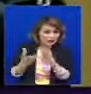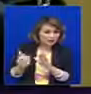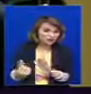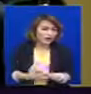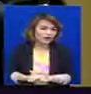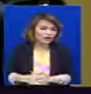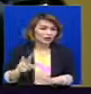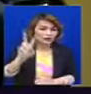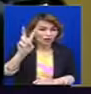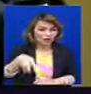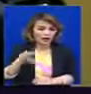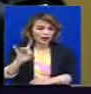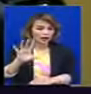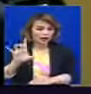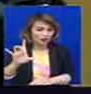อยู่ที่